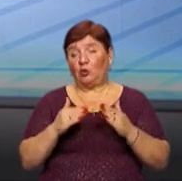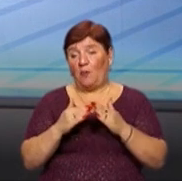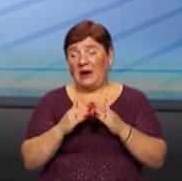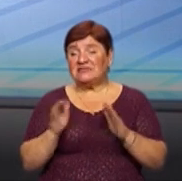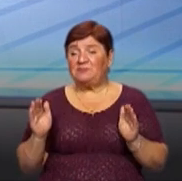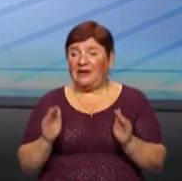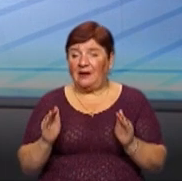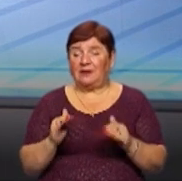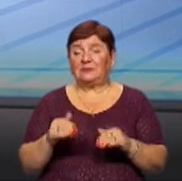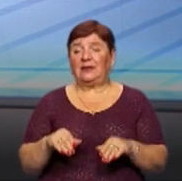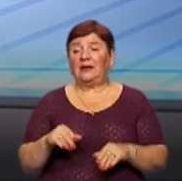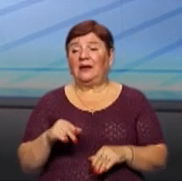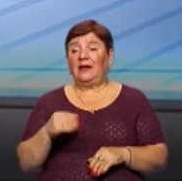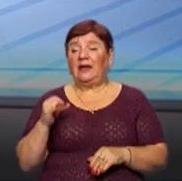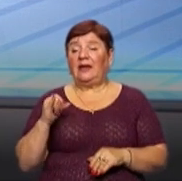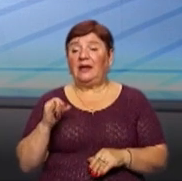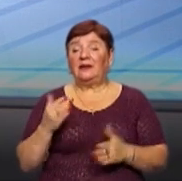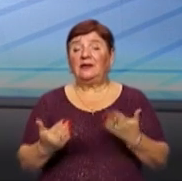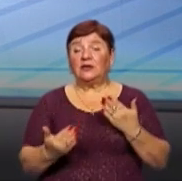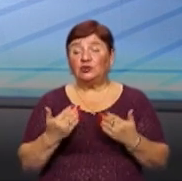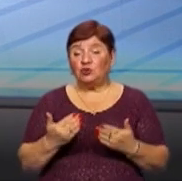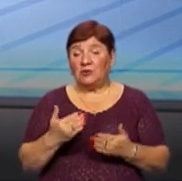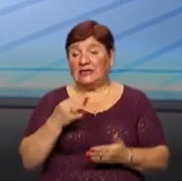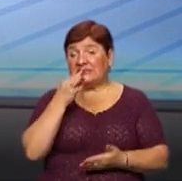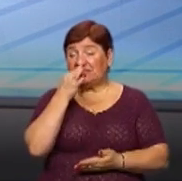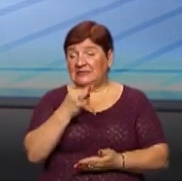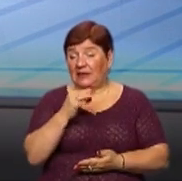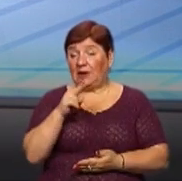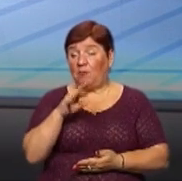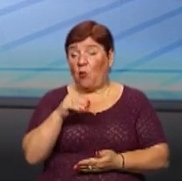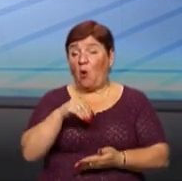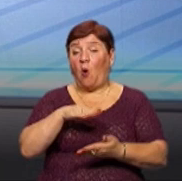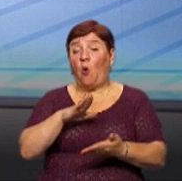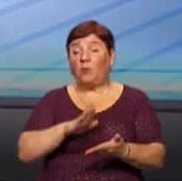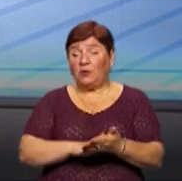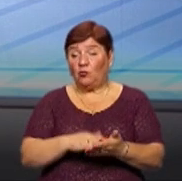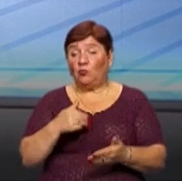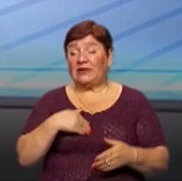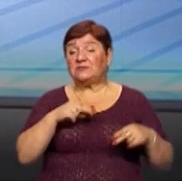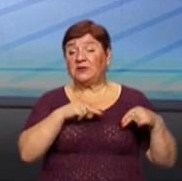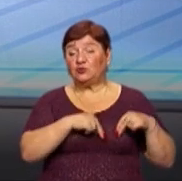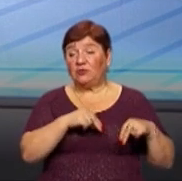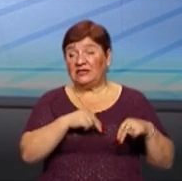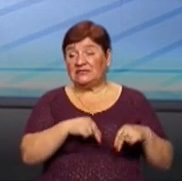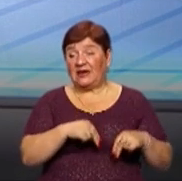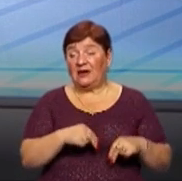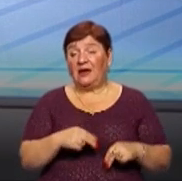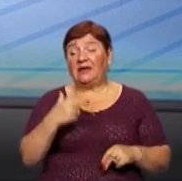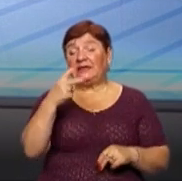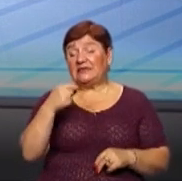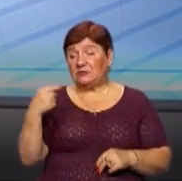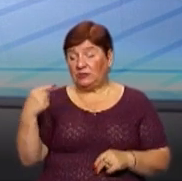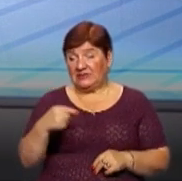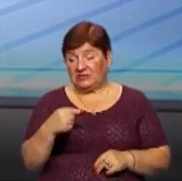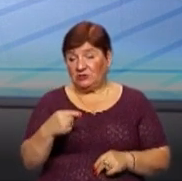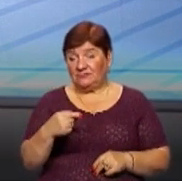зберігати, перекладати і так далі. Вона діє. Ну, якщо взяти по нашому працівковому обліку, так, то в нас працюючих в 90-х роках було порядка 300